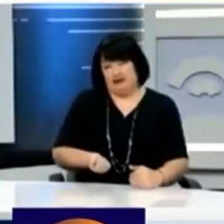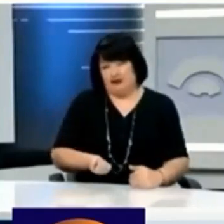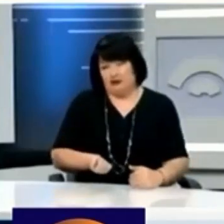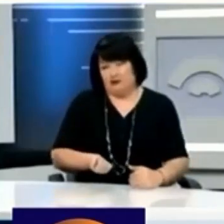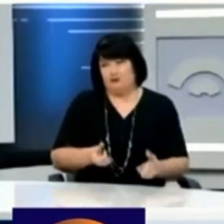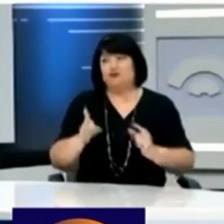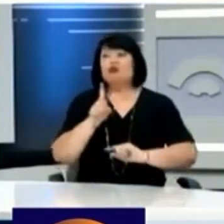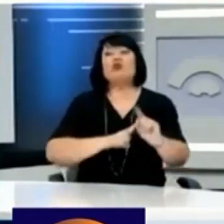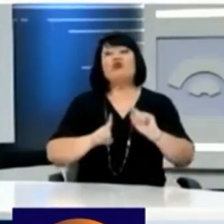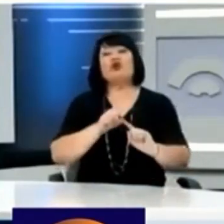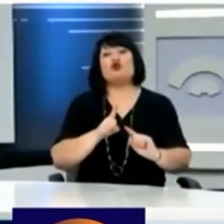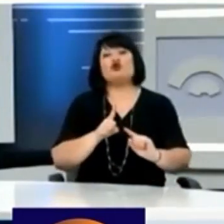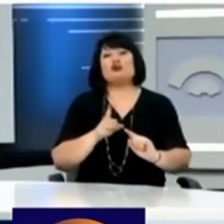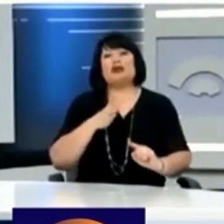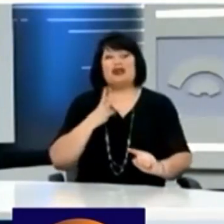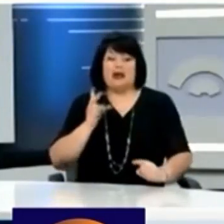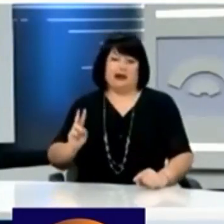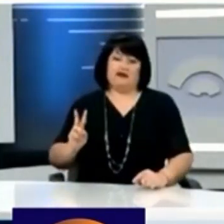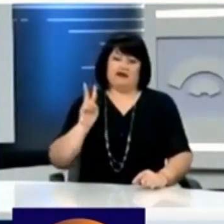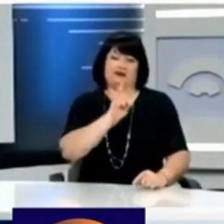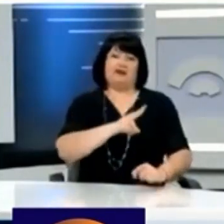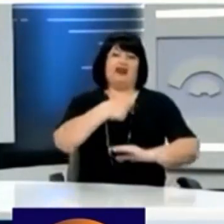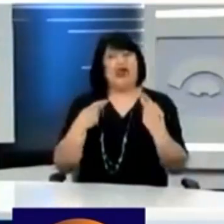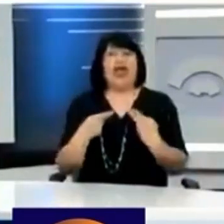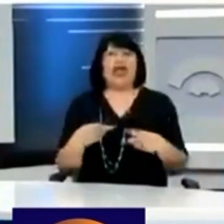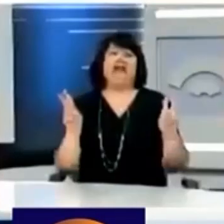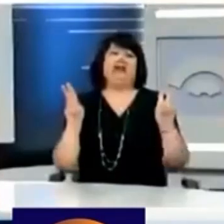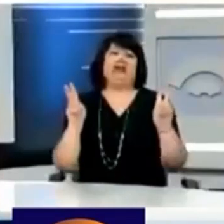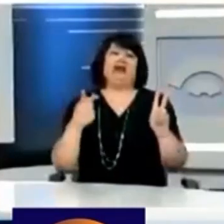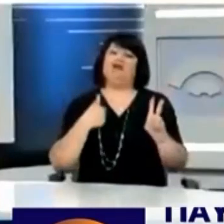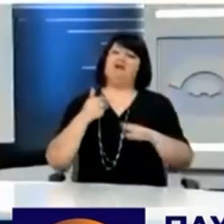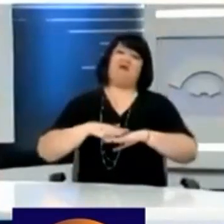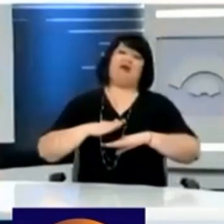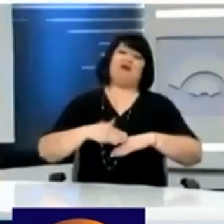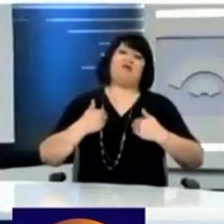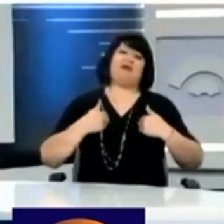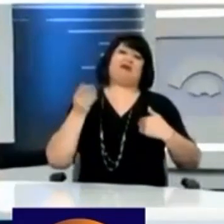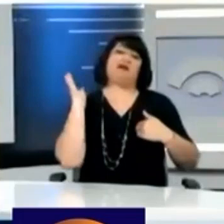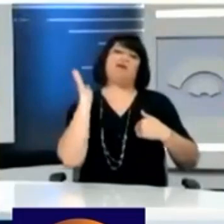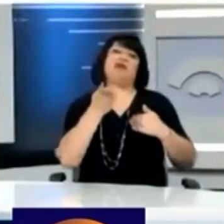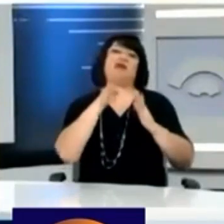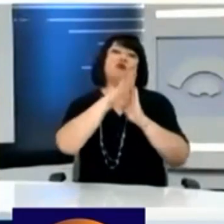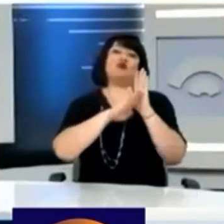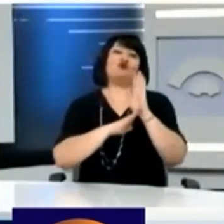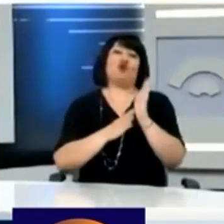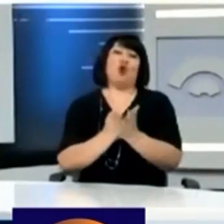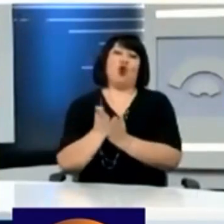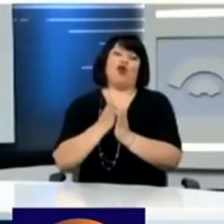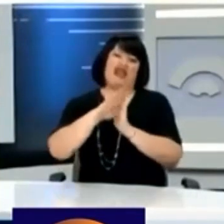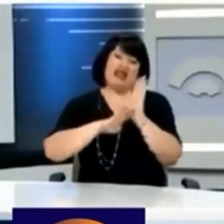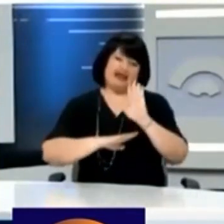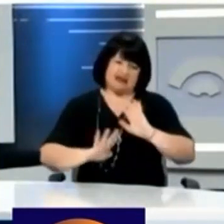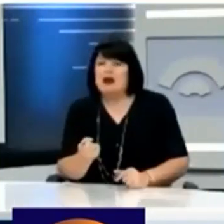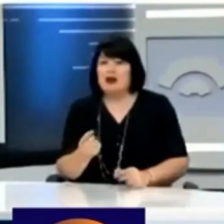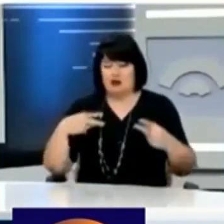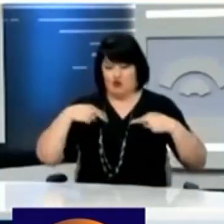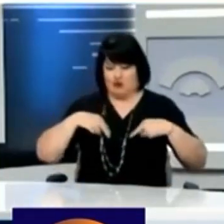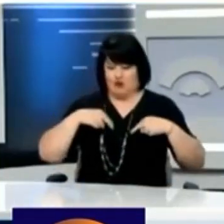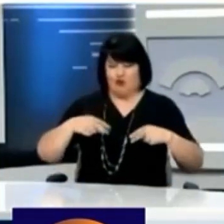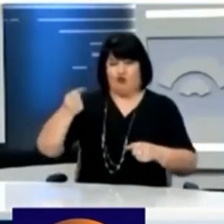Υγείας, χαρακτηρίζοντας πολιτική τη διαμάχη του με τον πρώην Πρόεδρο των Εργαζομένων στο Κελπνό, αλλά και μετέπειτα πολιτευτή της Νέας